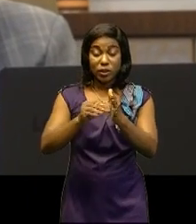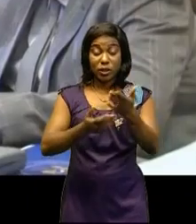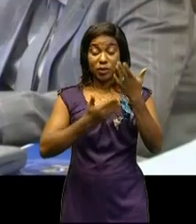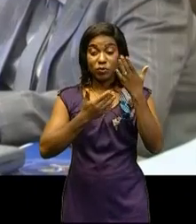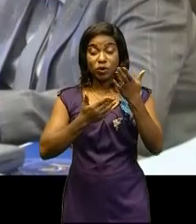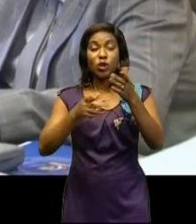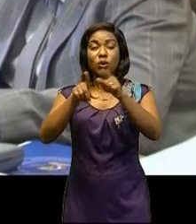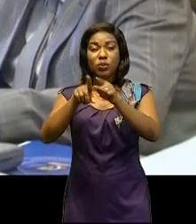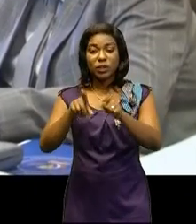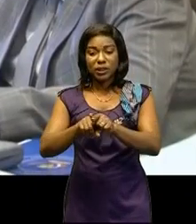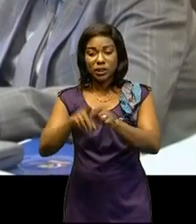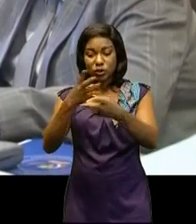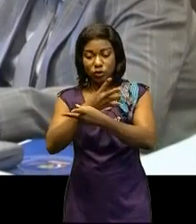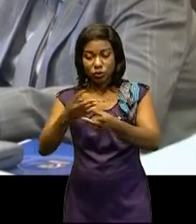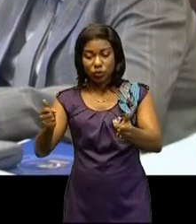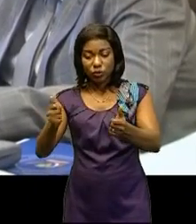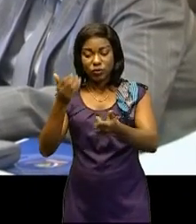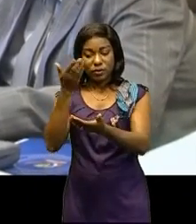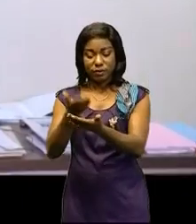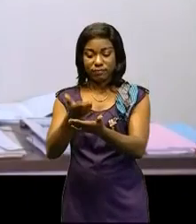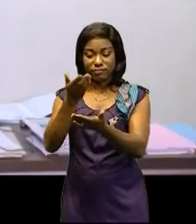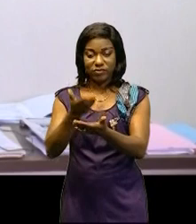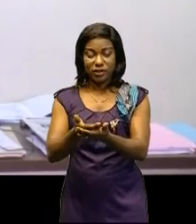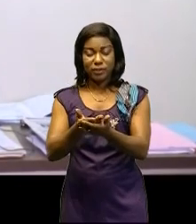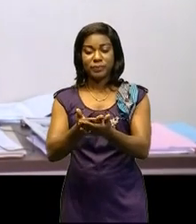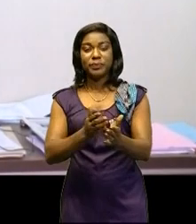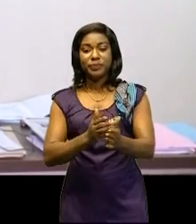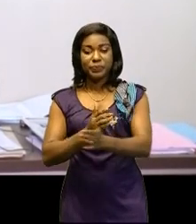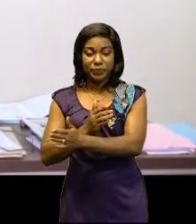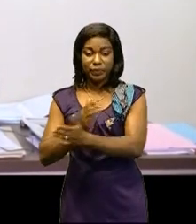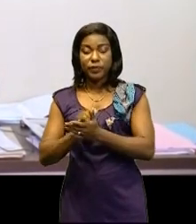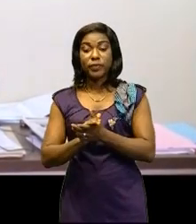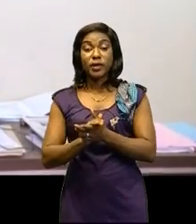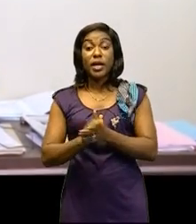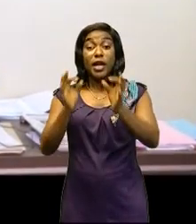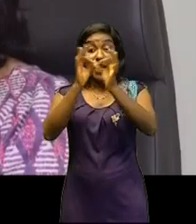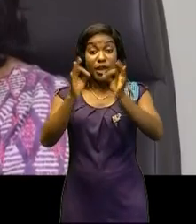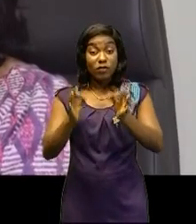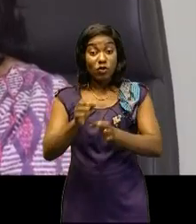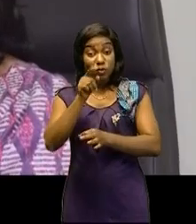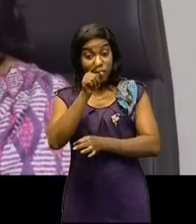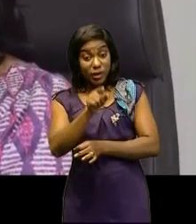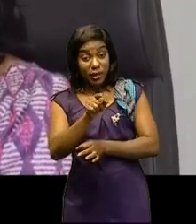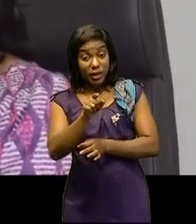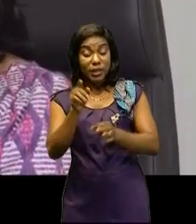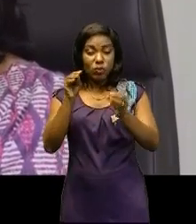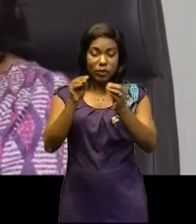ou de pistes des solutions pragmatiques. Ce forum aura pour objectif, entre